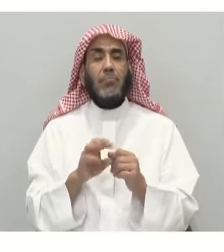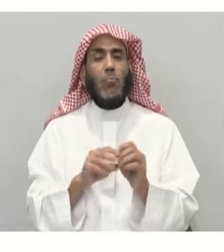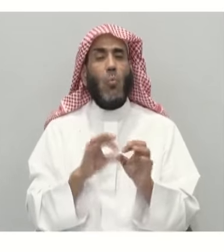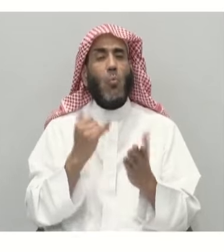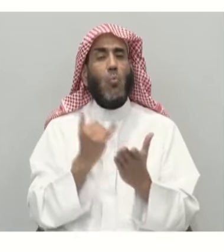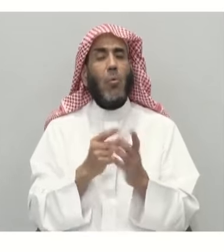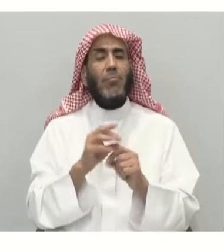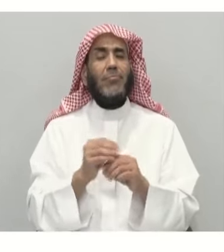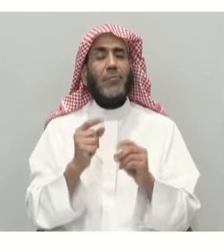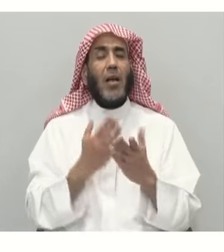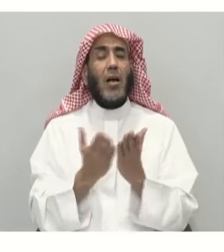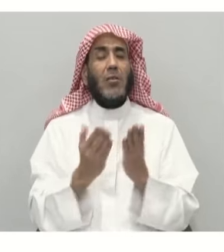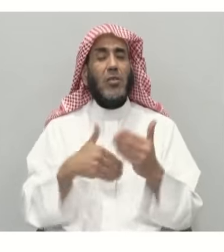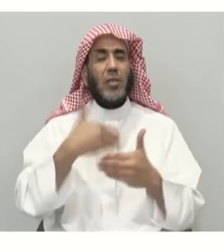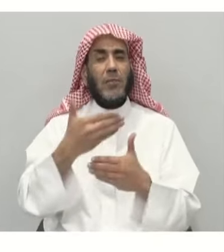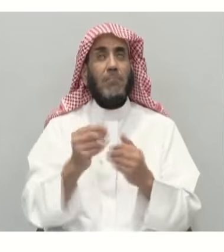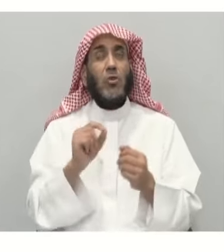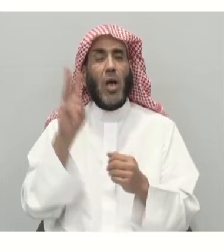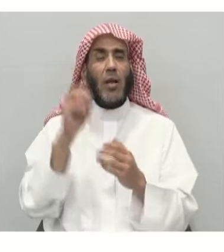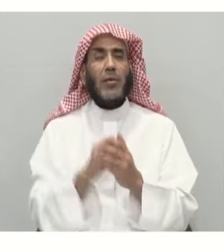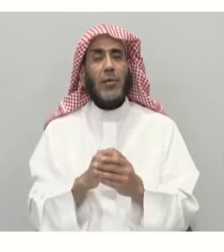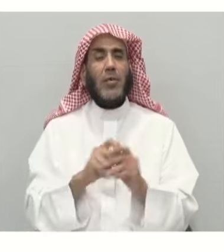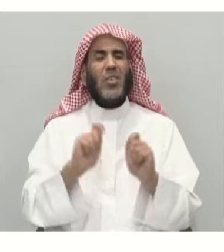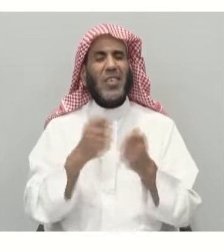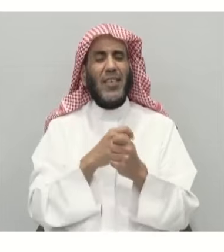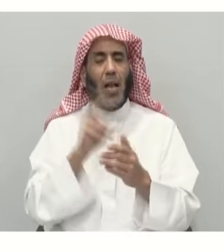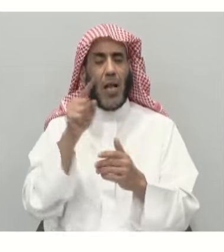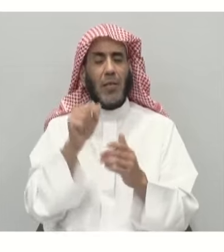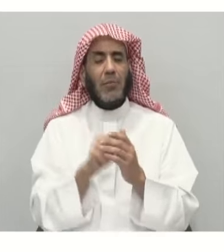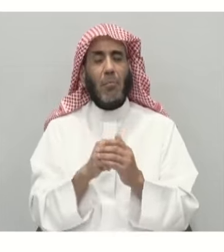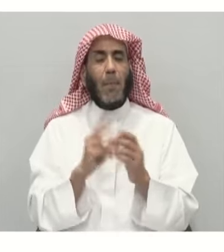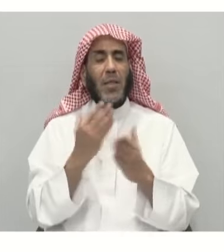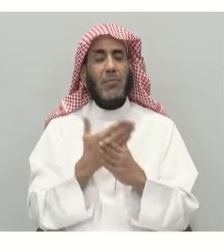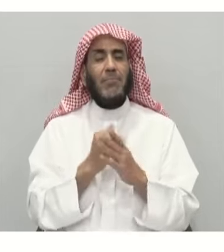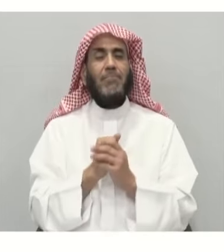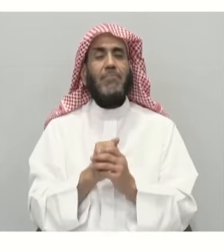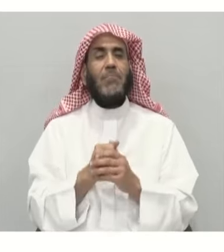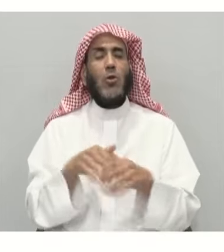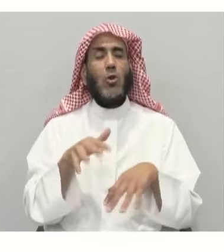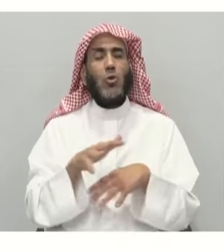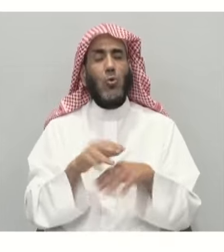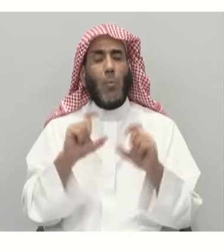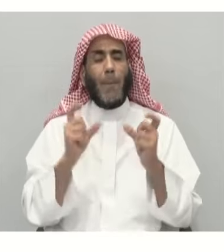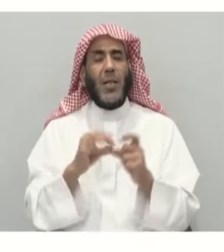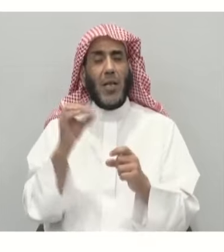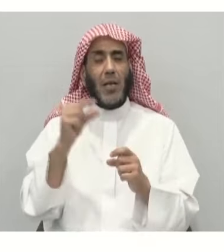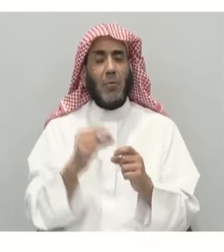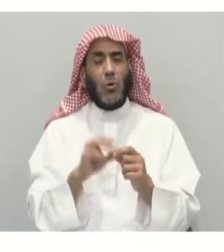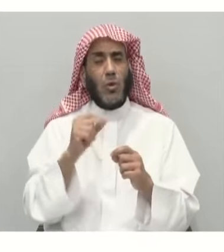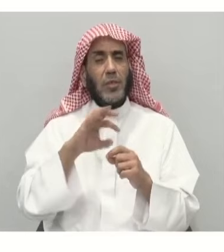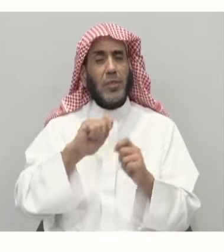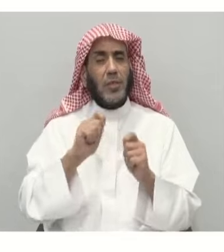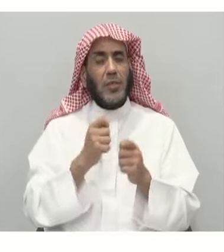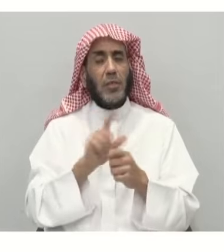وانطلاق حديثنا في الدرس القادم اللي هو تصحيح الاخطاء الاتيه مع ذكر السبب لدينا جمله من كلمات نذكر الصواب